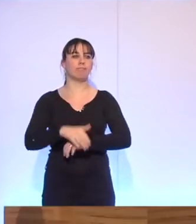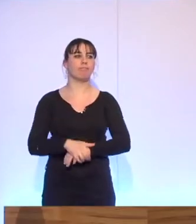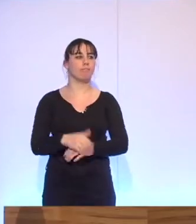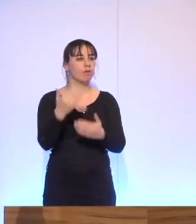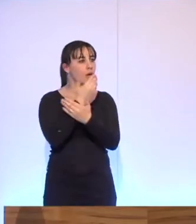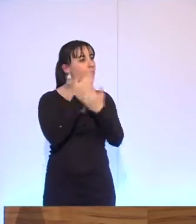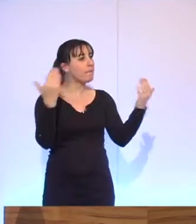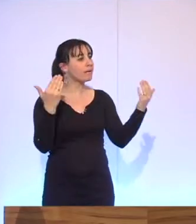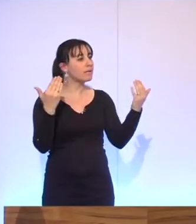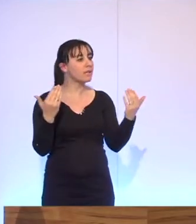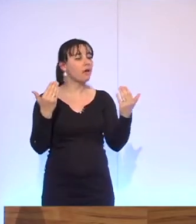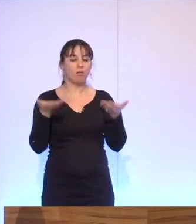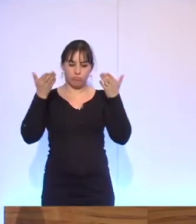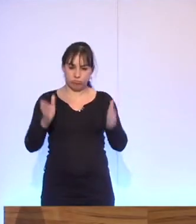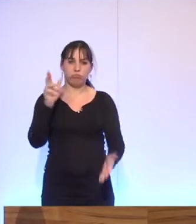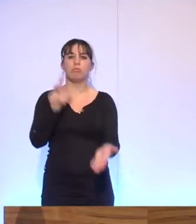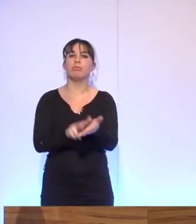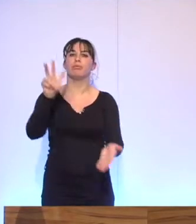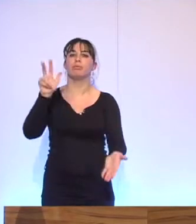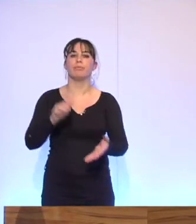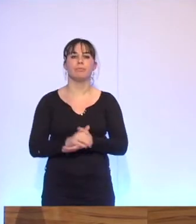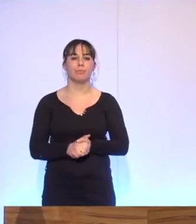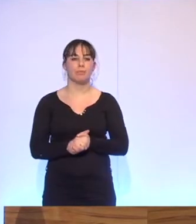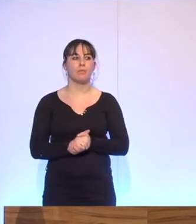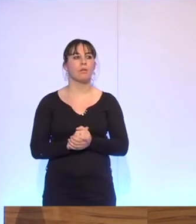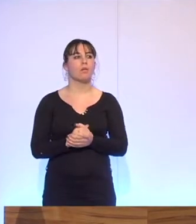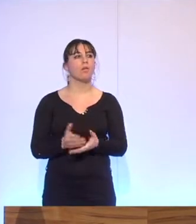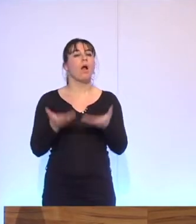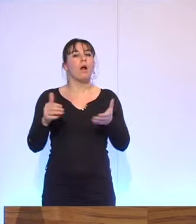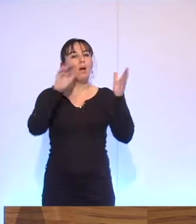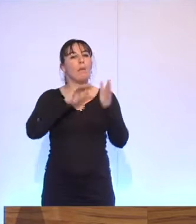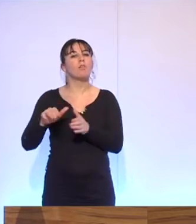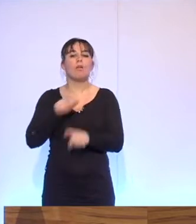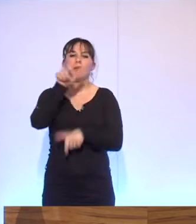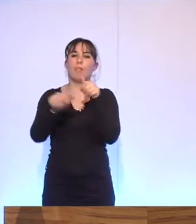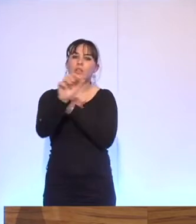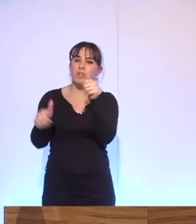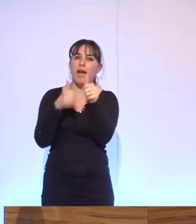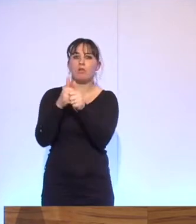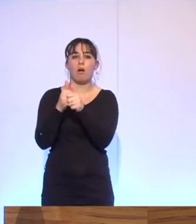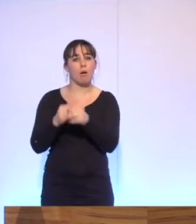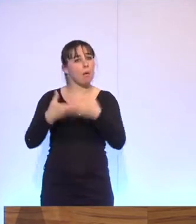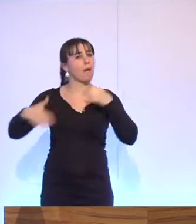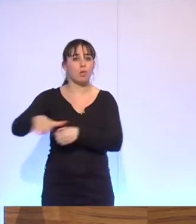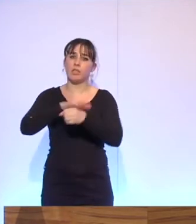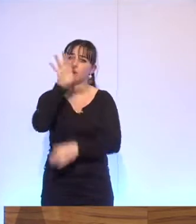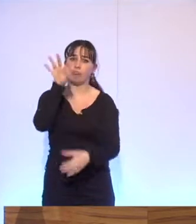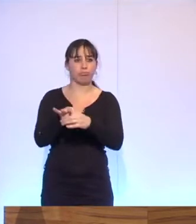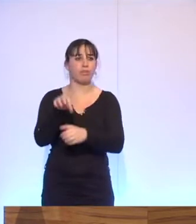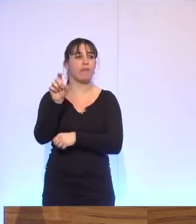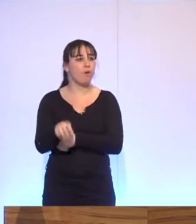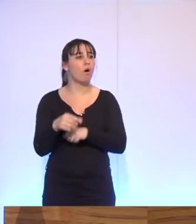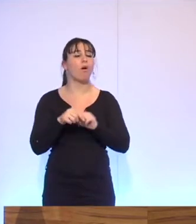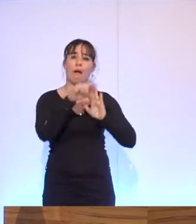Merci. Cette délibération est donc adoptée. Nous allons maintenant procéder à l'élection des adjoints à la majorité absolue. C'est un scrutin